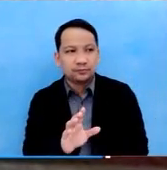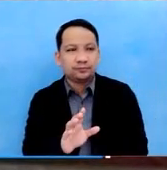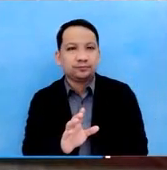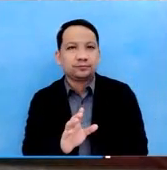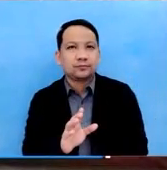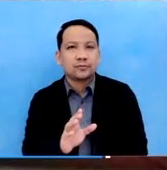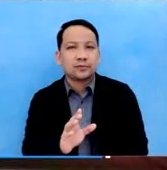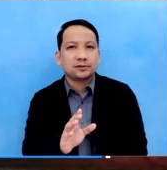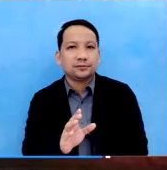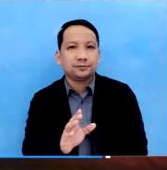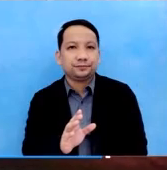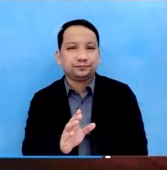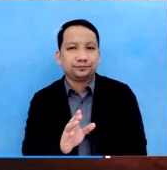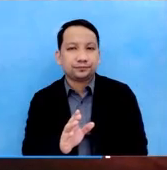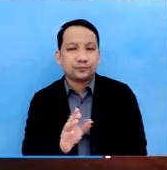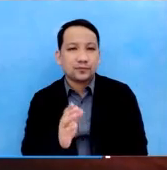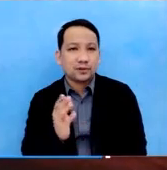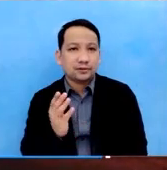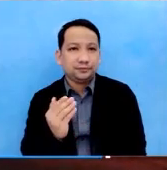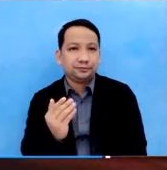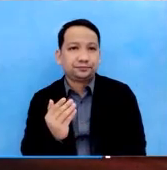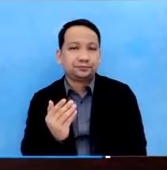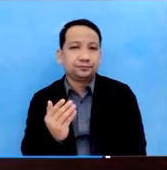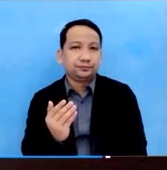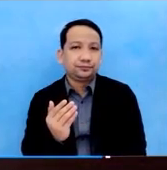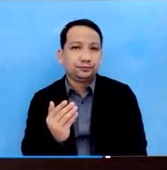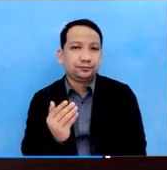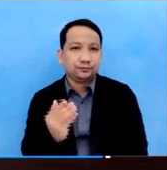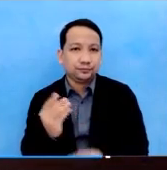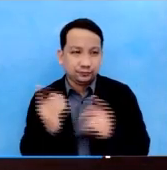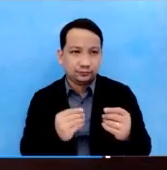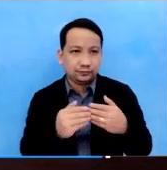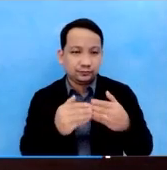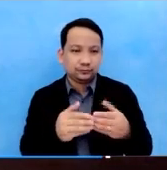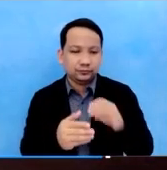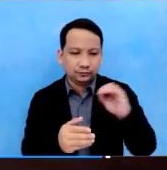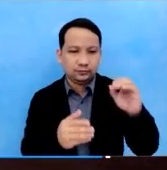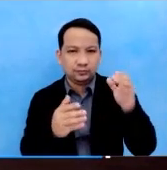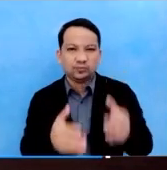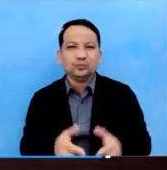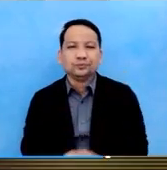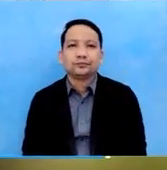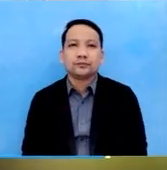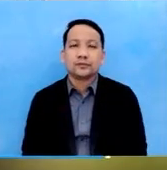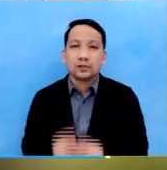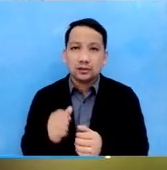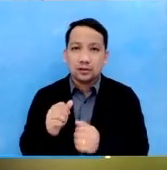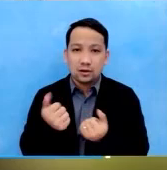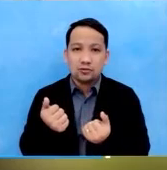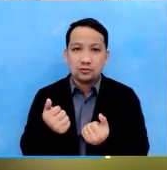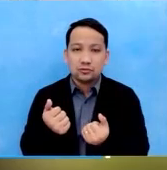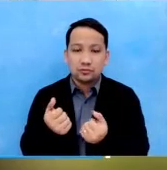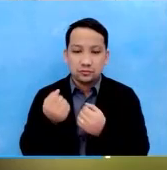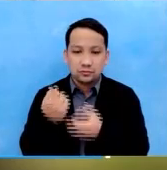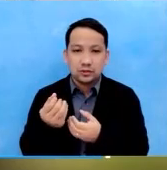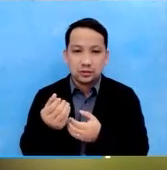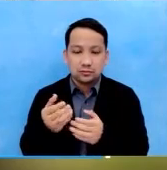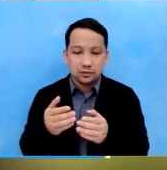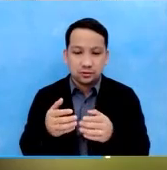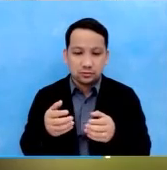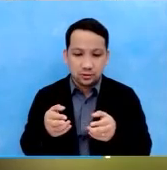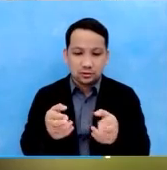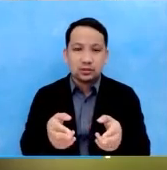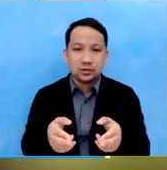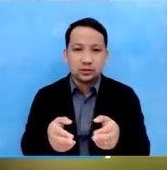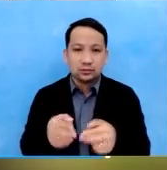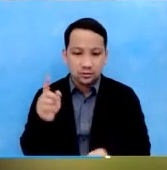bibigyan namin na gagawin ng isa ng may-ari. Hey sir, gaano karami po yung mga kalsada na hindi po